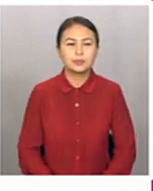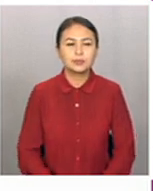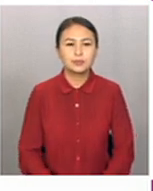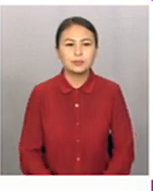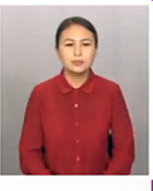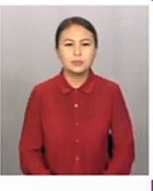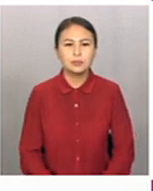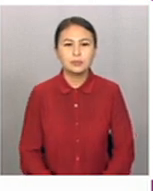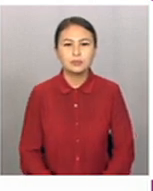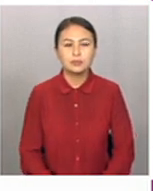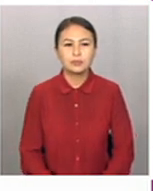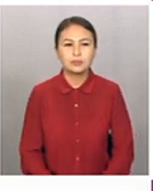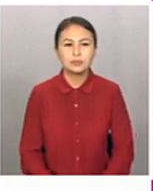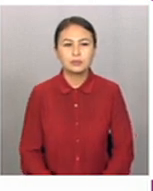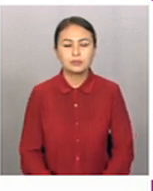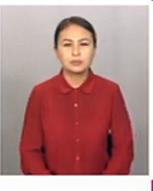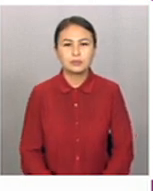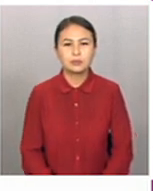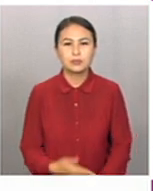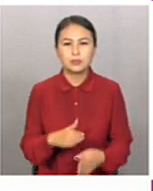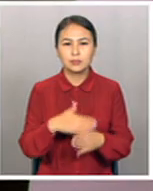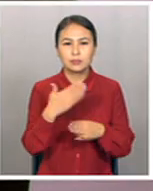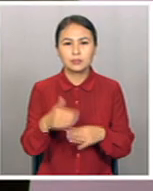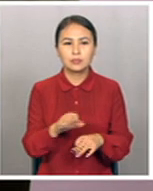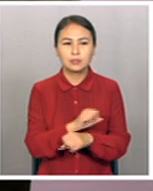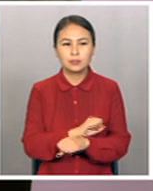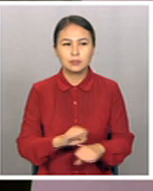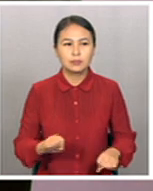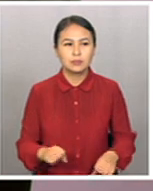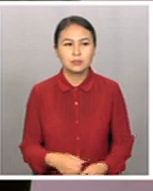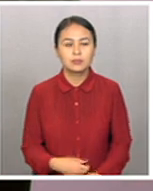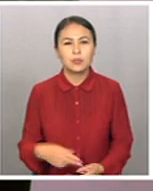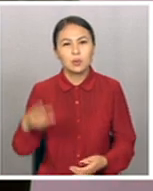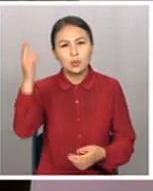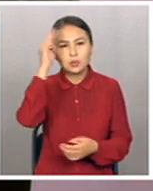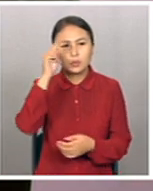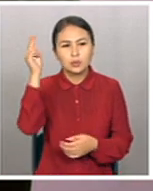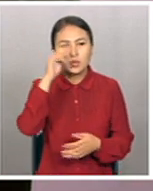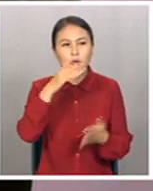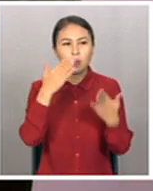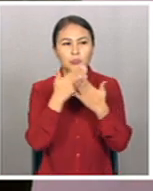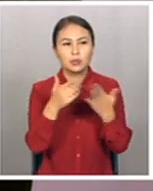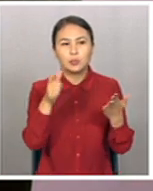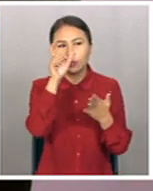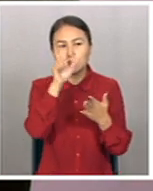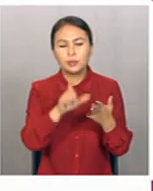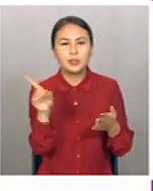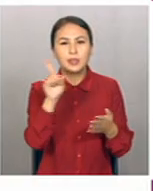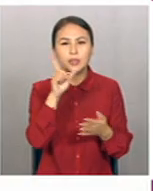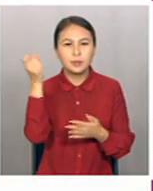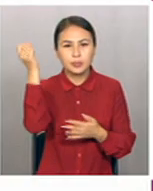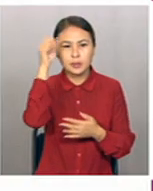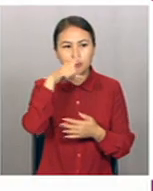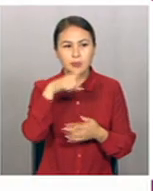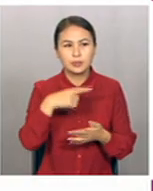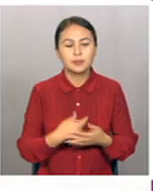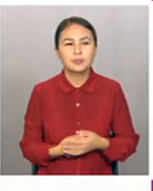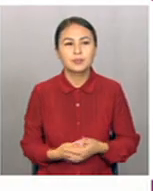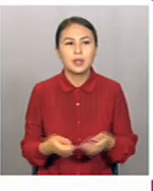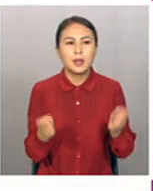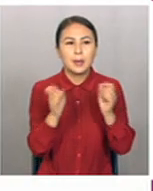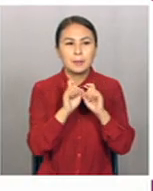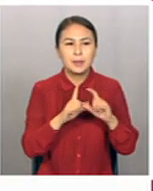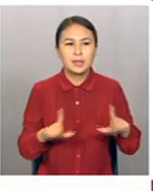Әрине дұрыс емес, сабаққа кешікпеу керек. Оқушылар, бұл бөлімде біз нені білдік?